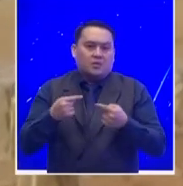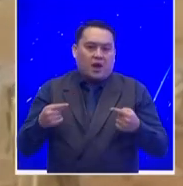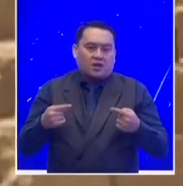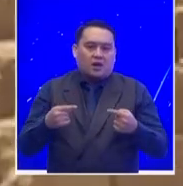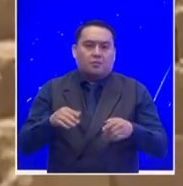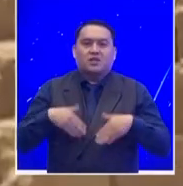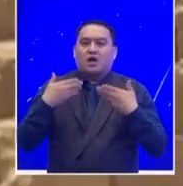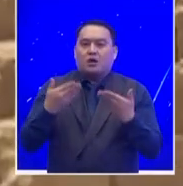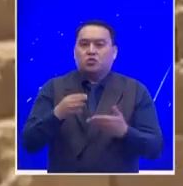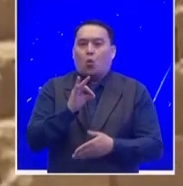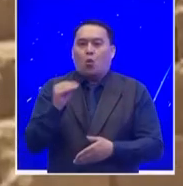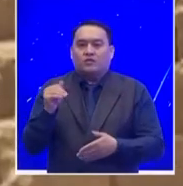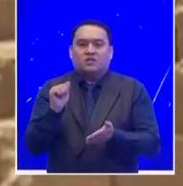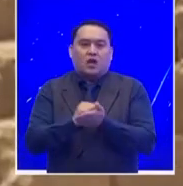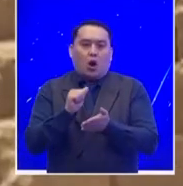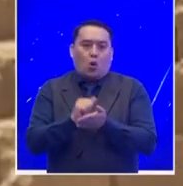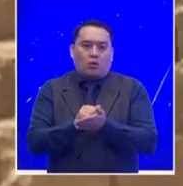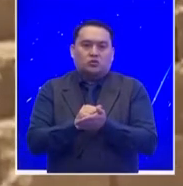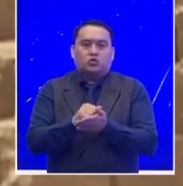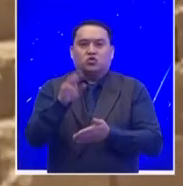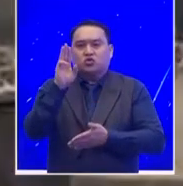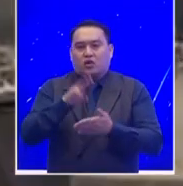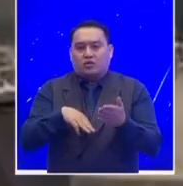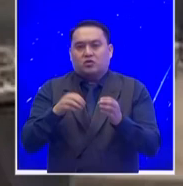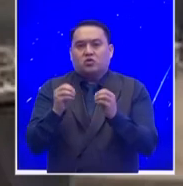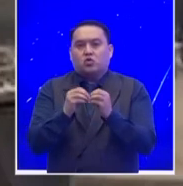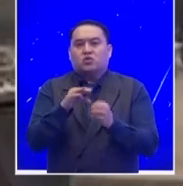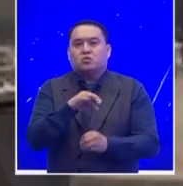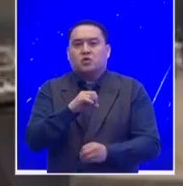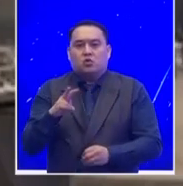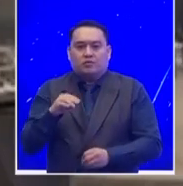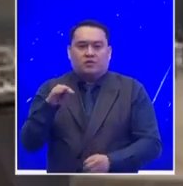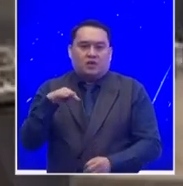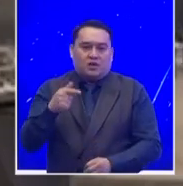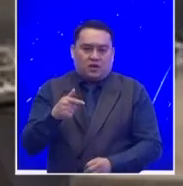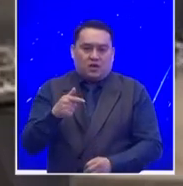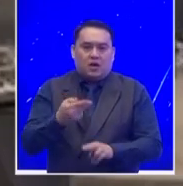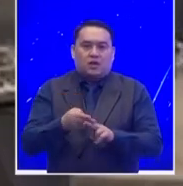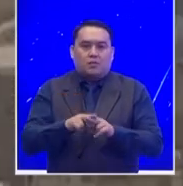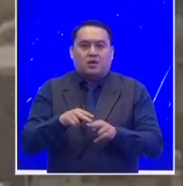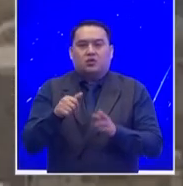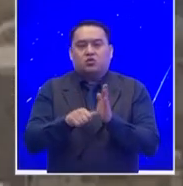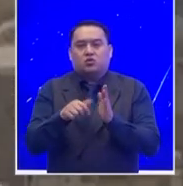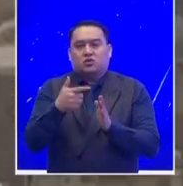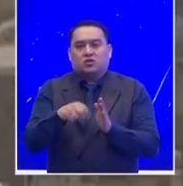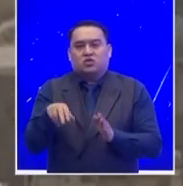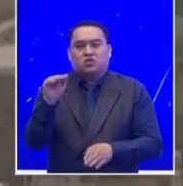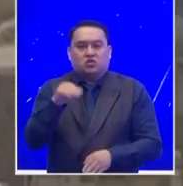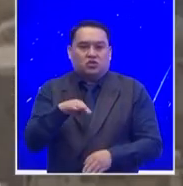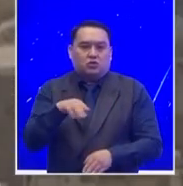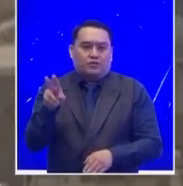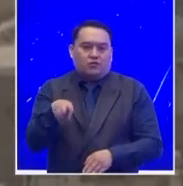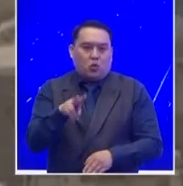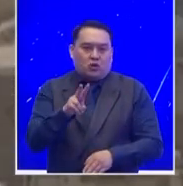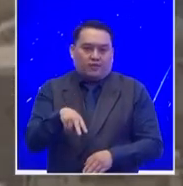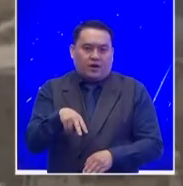без предоставления официальных документов сумма штрафа увеличится до 10 миллионов фунтов, примерно 630 тысяч